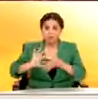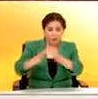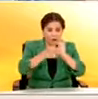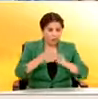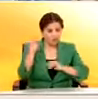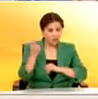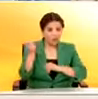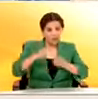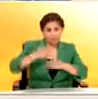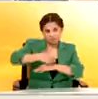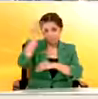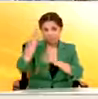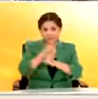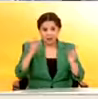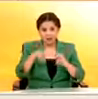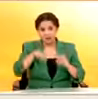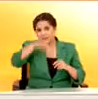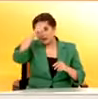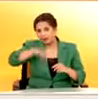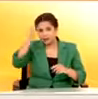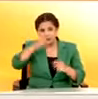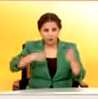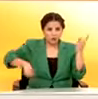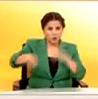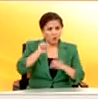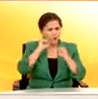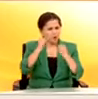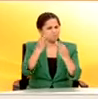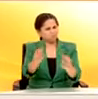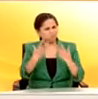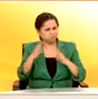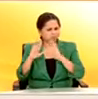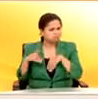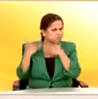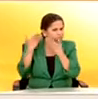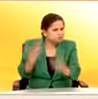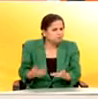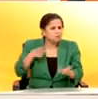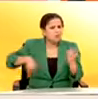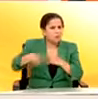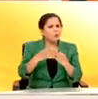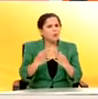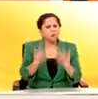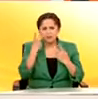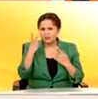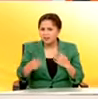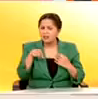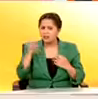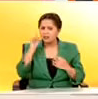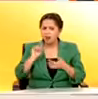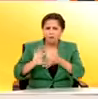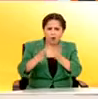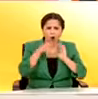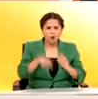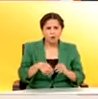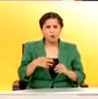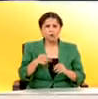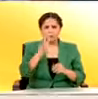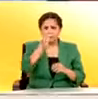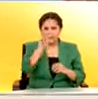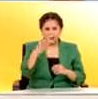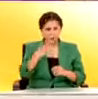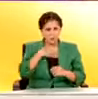हुए हैं, जहां भारत ने अपना अब तक का सर्वश्रेष्ठ प्रदर्शन करते हुए 20 मेडल जीते